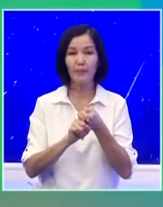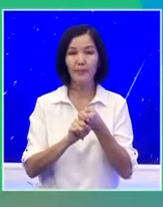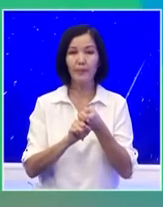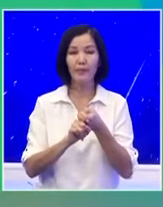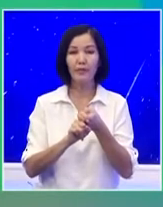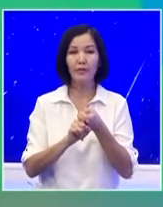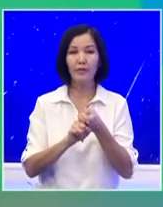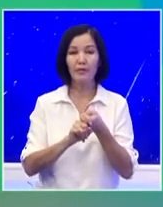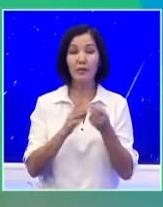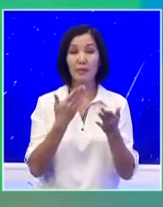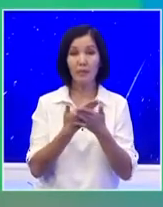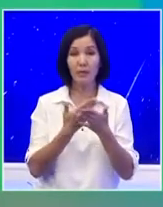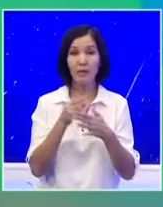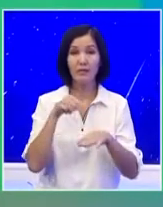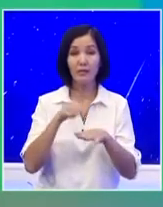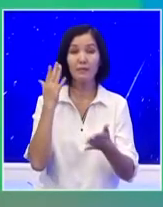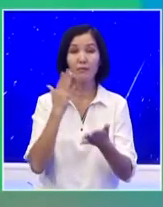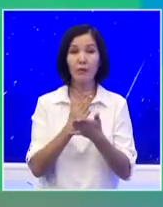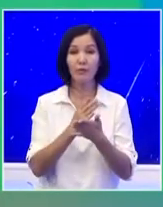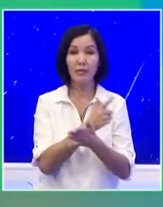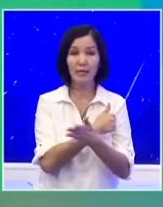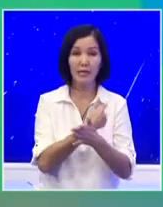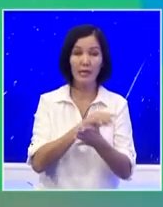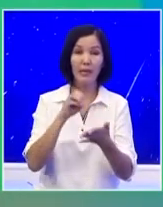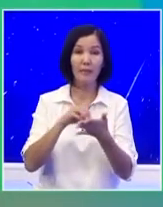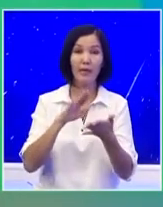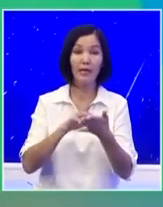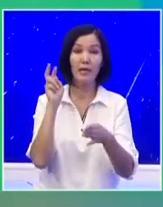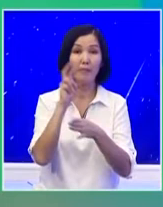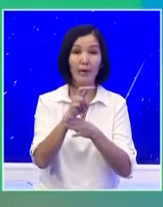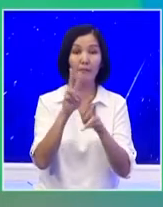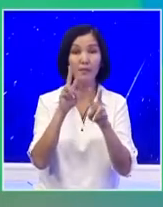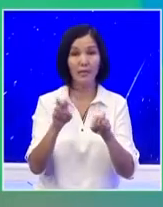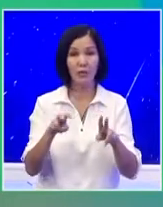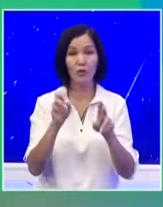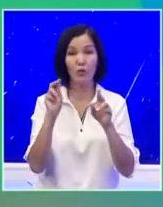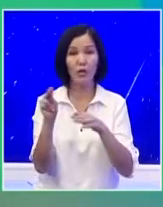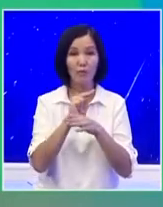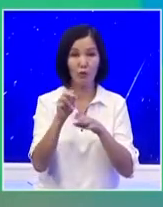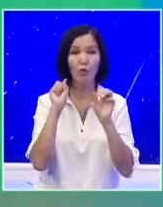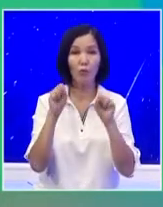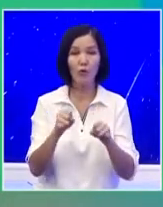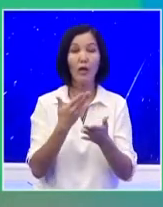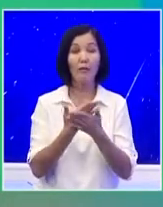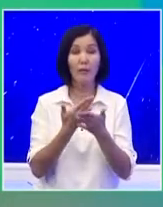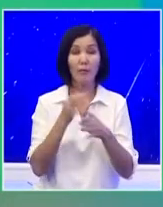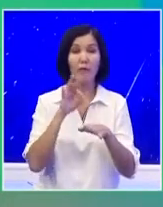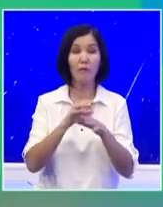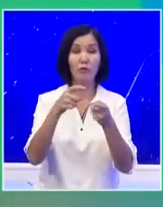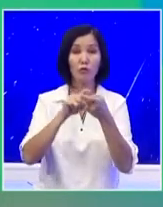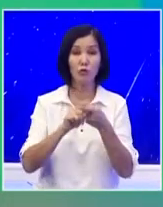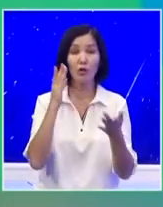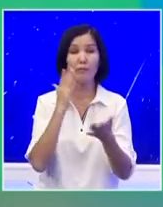деп күдіктенсеңіз, тіркелген поликлиникаңызға барып қаралсаңыз болады. Егер вирус жұқтырғаныңыз